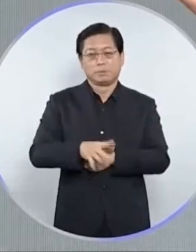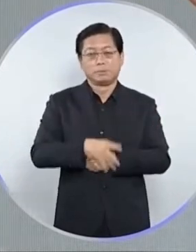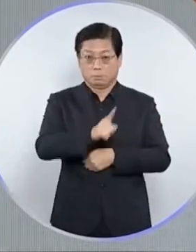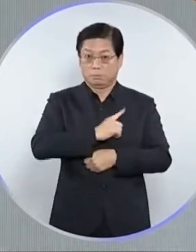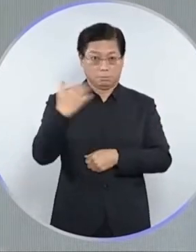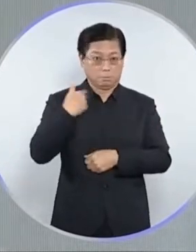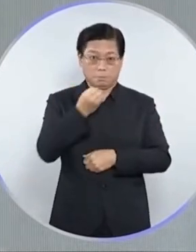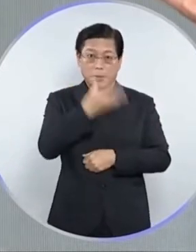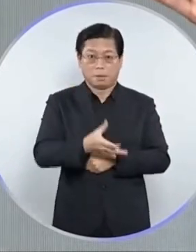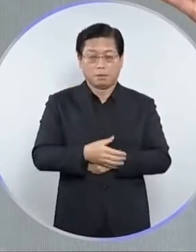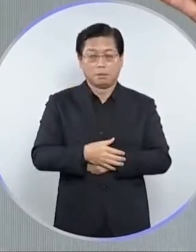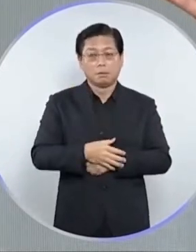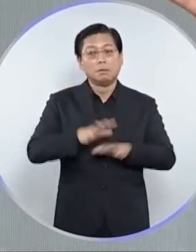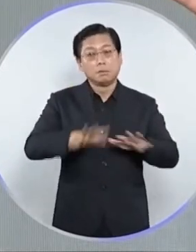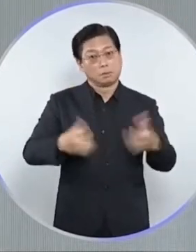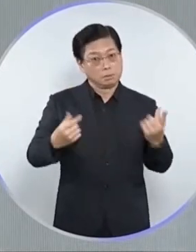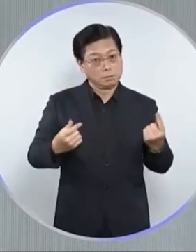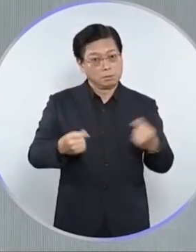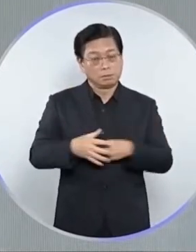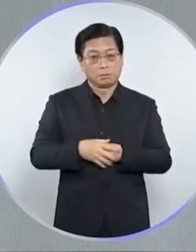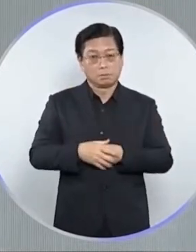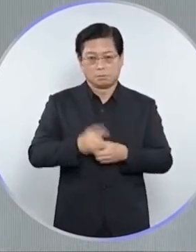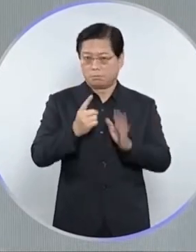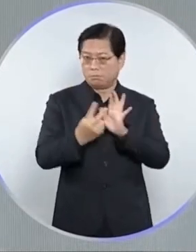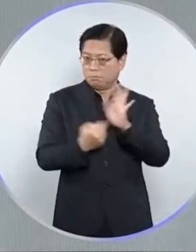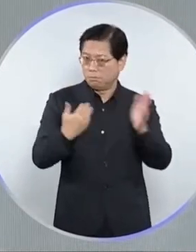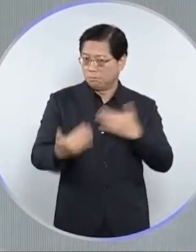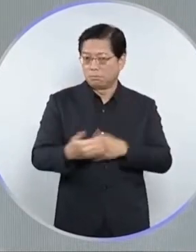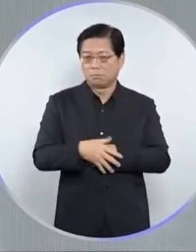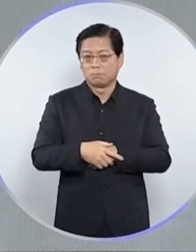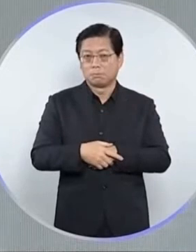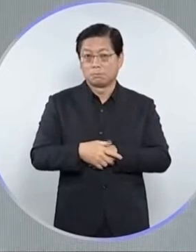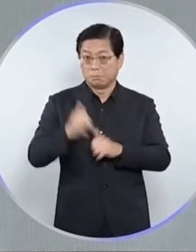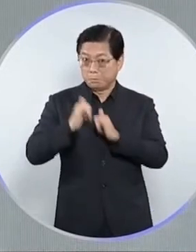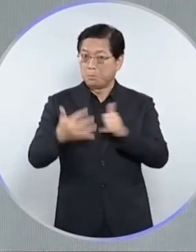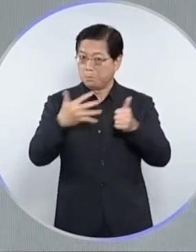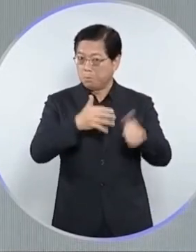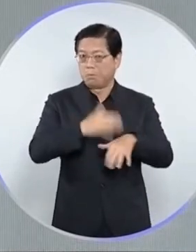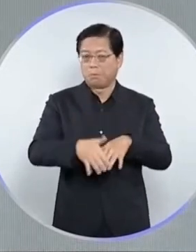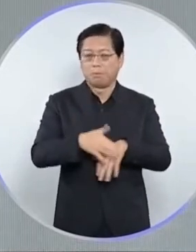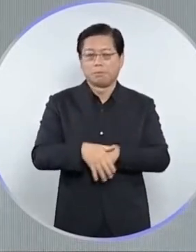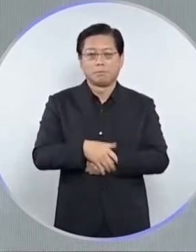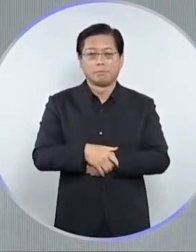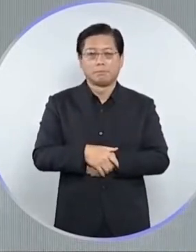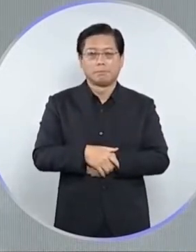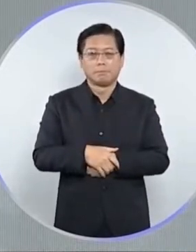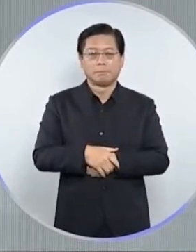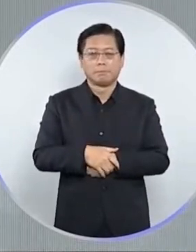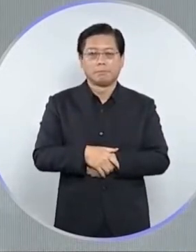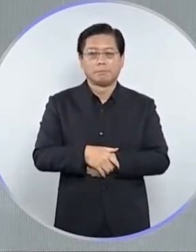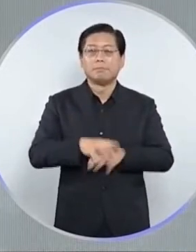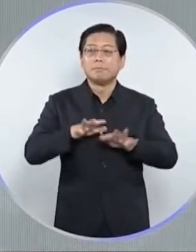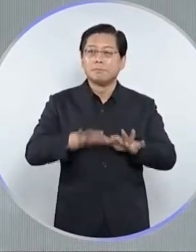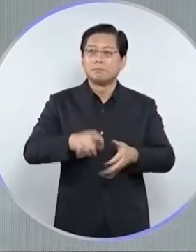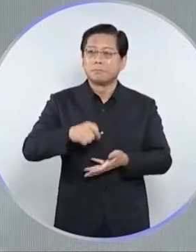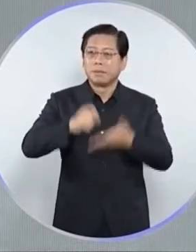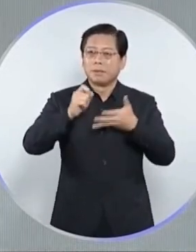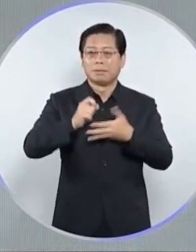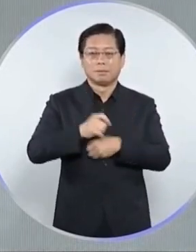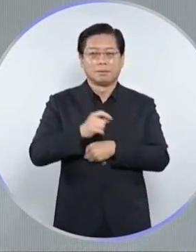是你讲的啊，你今晚是咪个安尼？啊，讲个清楚啊，国人要问啊。今天在讲